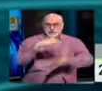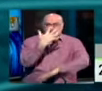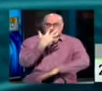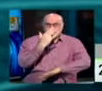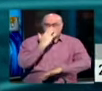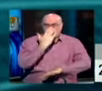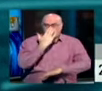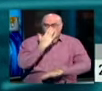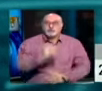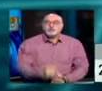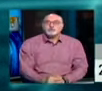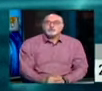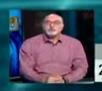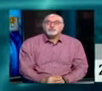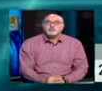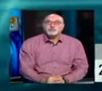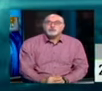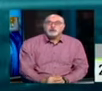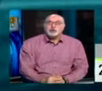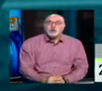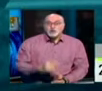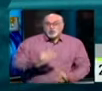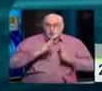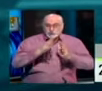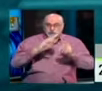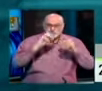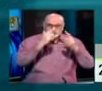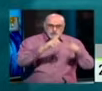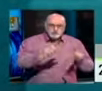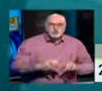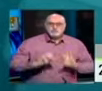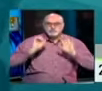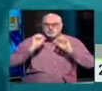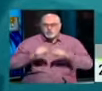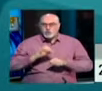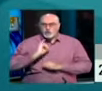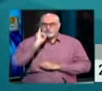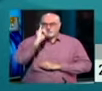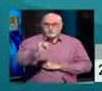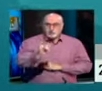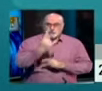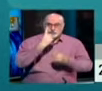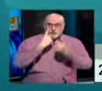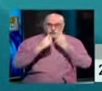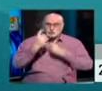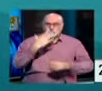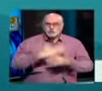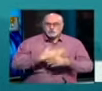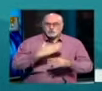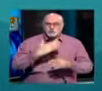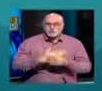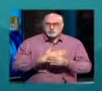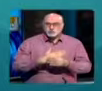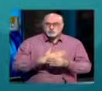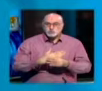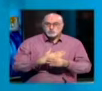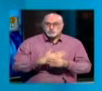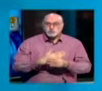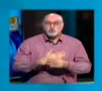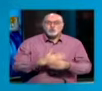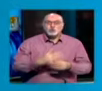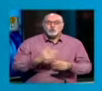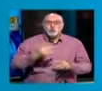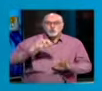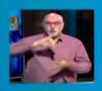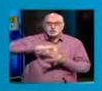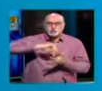فيفري. أما بالنسبة للمترشحين الأحرار فيتعين عليهم إبلاغ مديرية التربية المسجلين بها أو